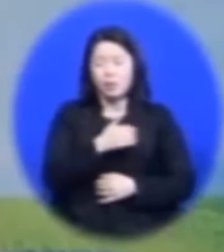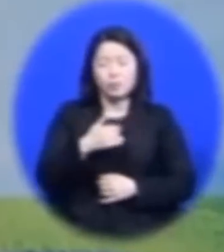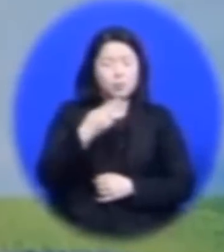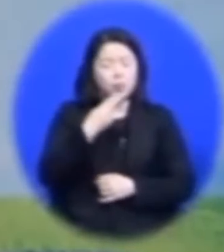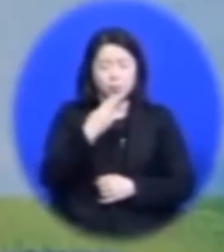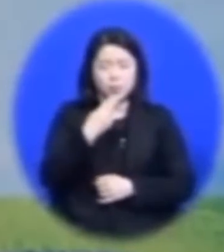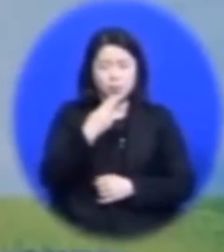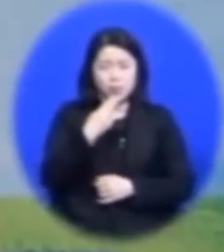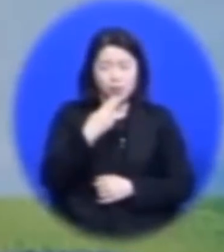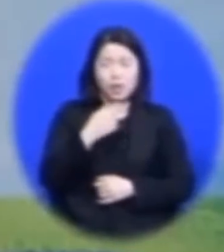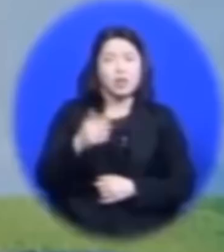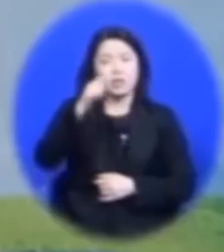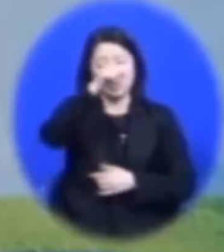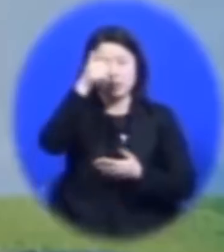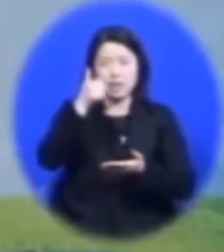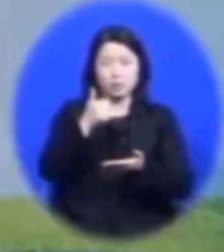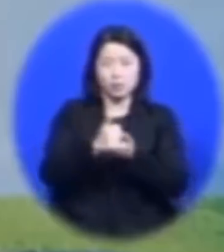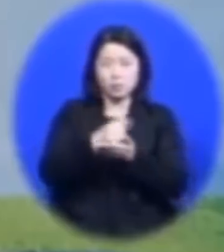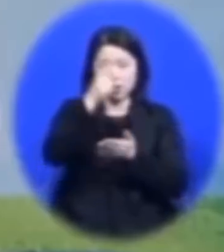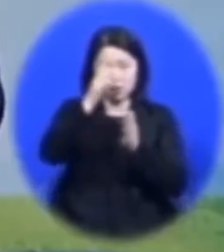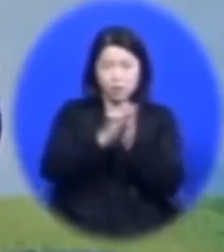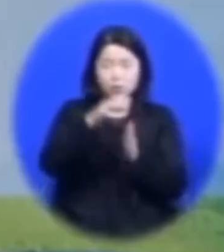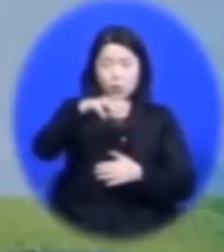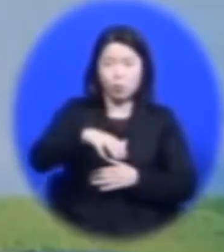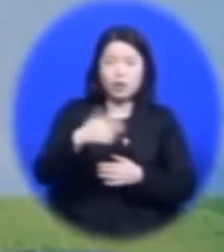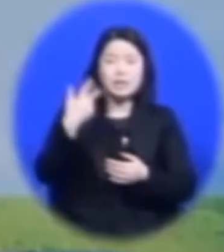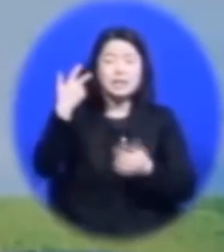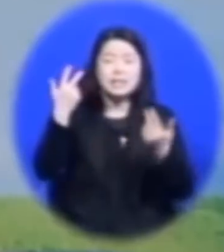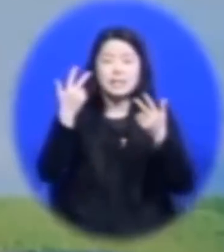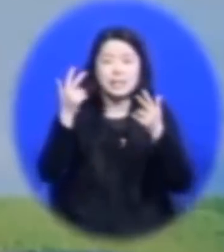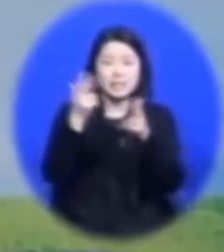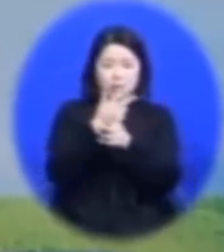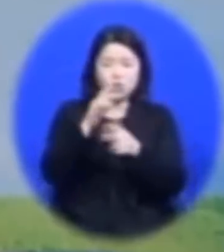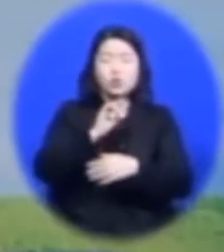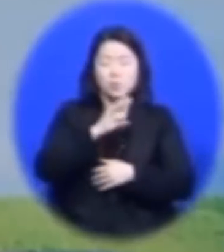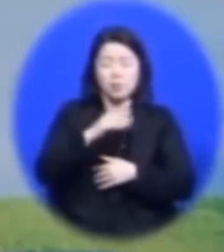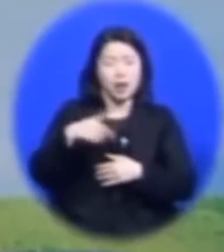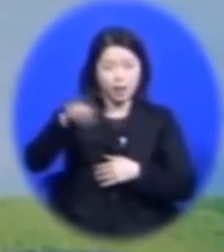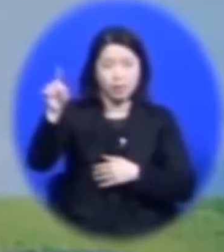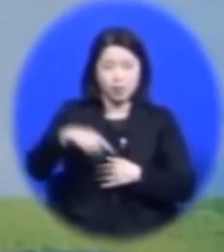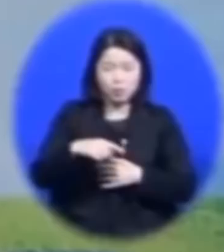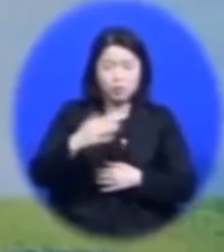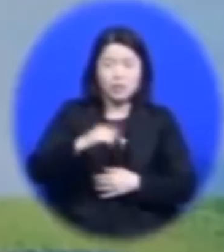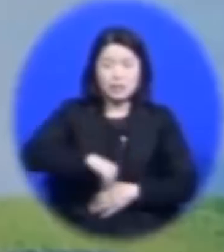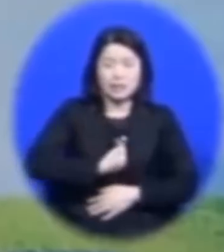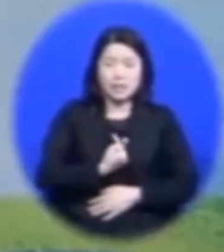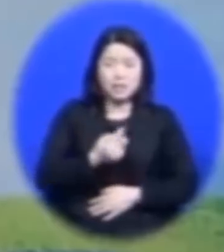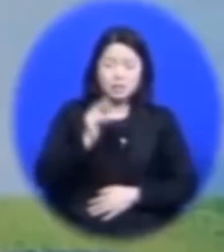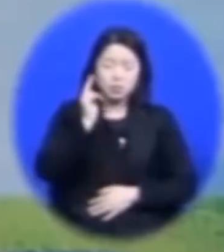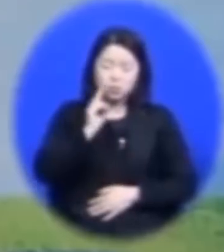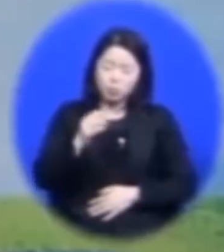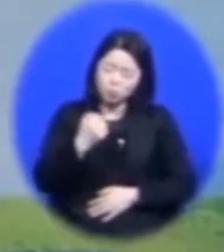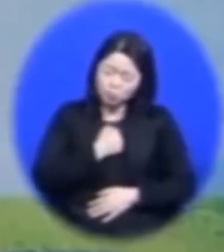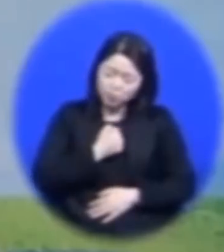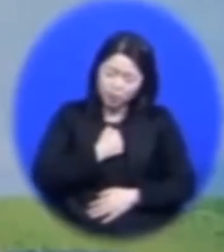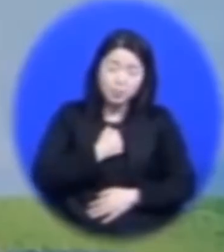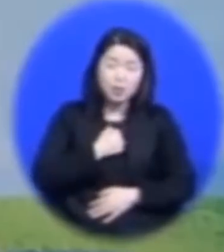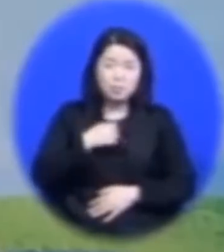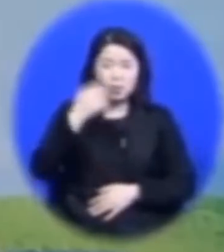일주일만 갔다 오게 해 달라 그리고 기도원이 올라가셨습니다 자신의 너무 처량하고 답답한데